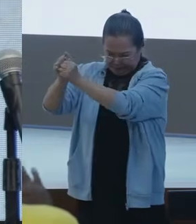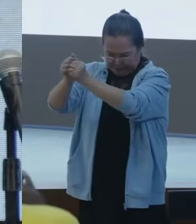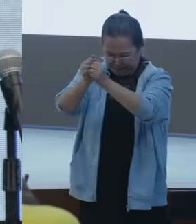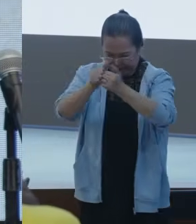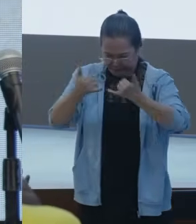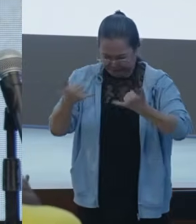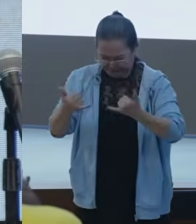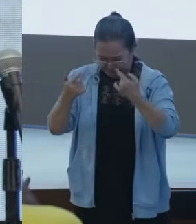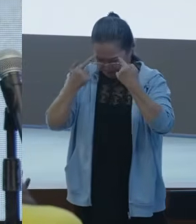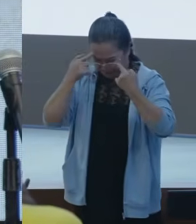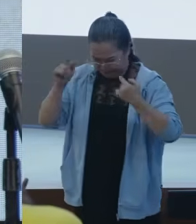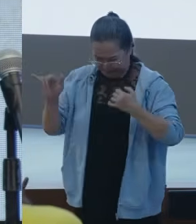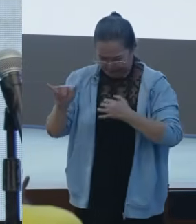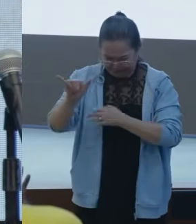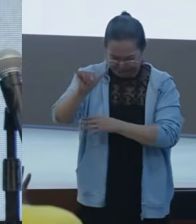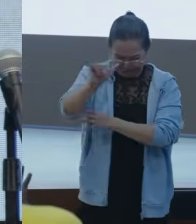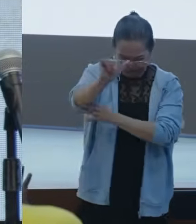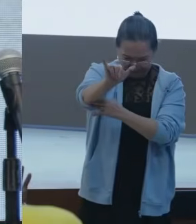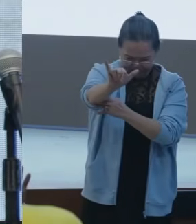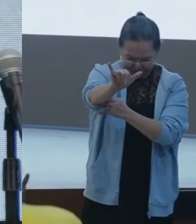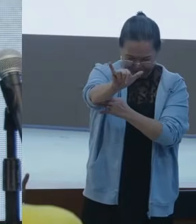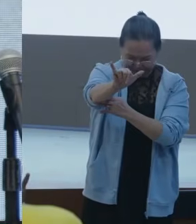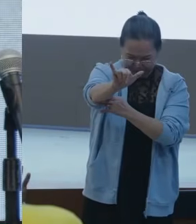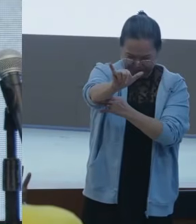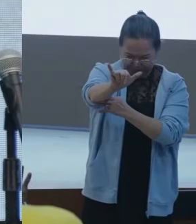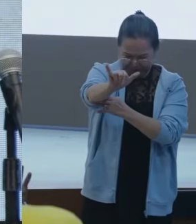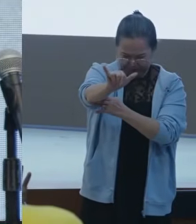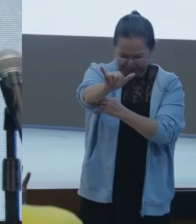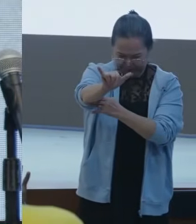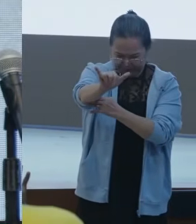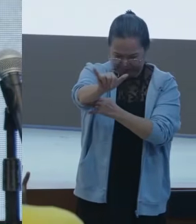magmula ngayon at magpasawalang hanggan.